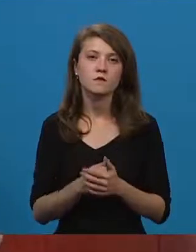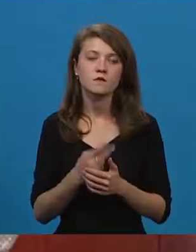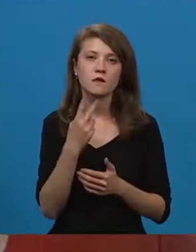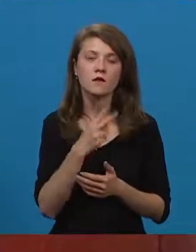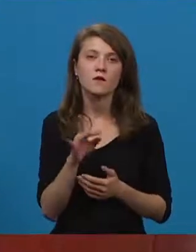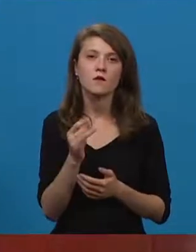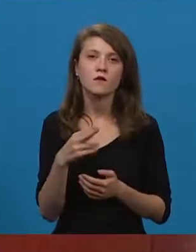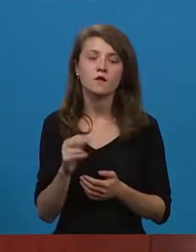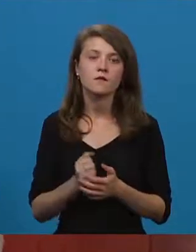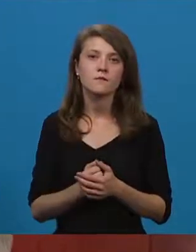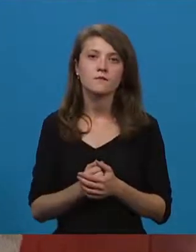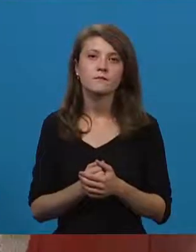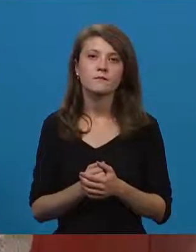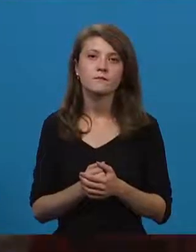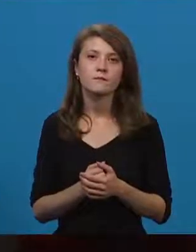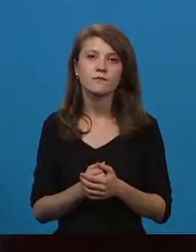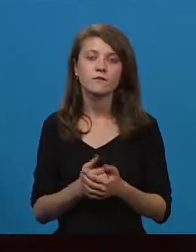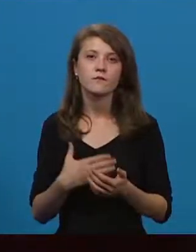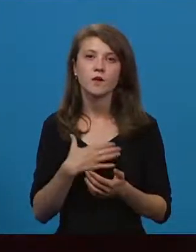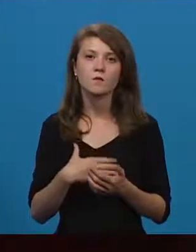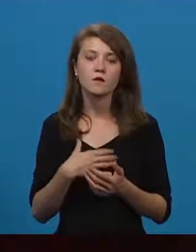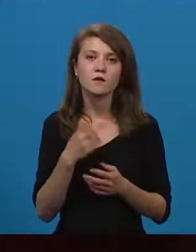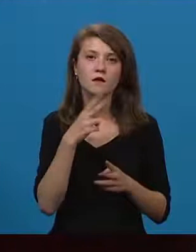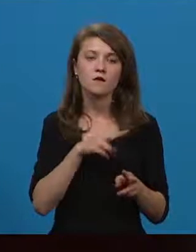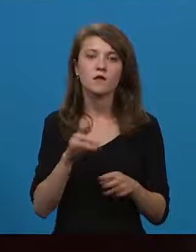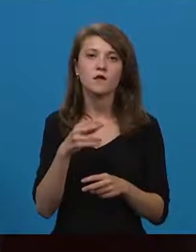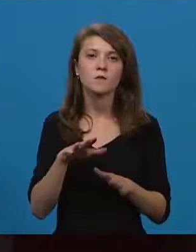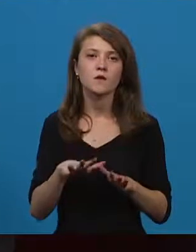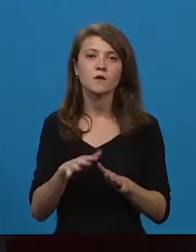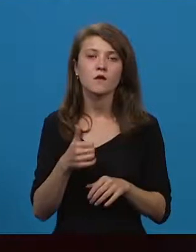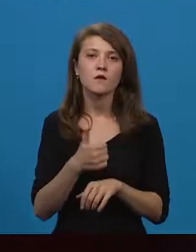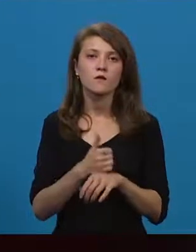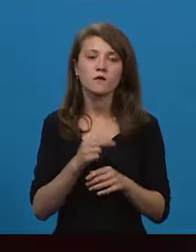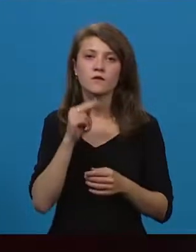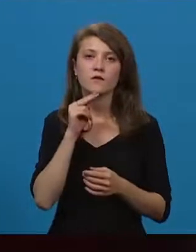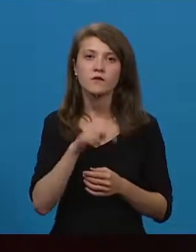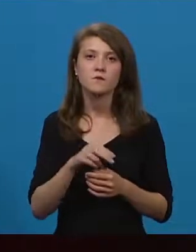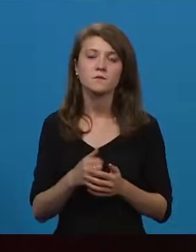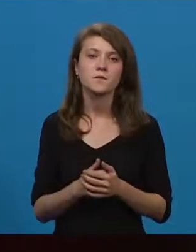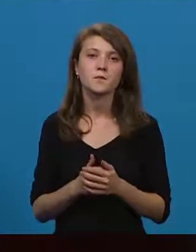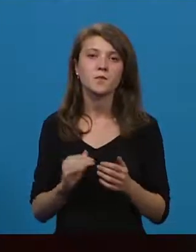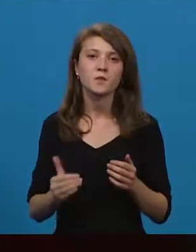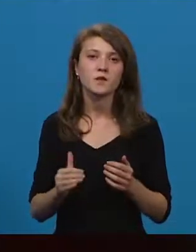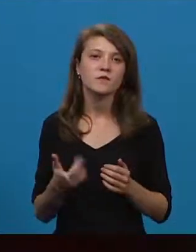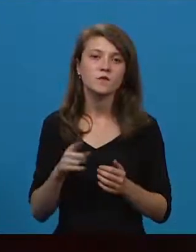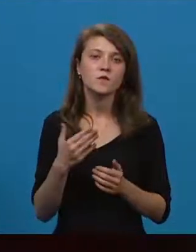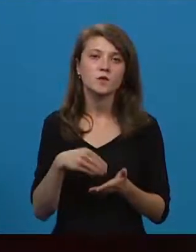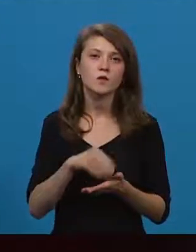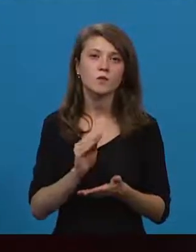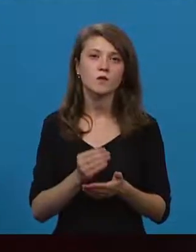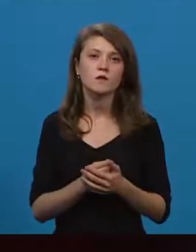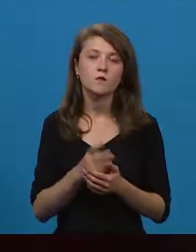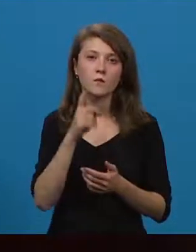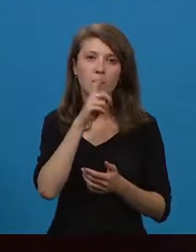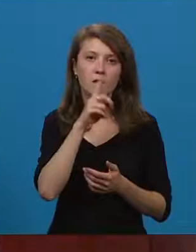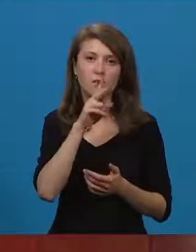рада в особі і голови наглядової ради, і міського голови звинуватила підприємство в тому, що воно закуповує диспаливо